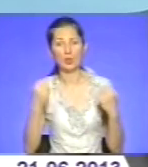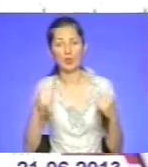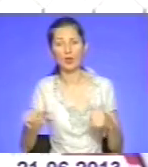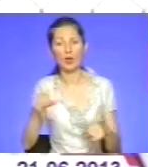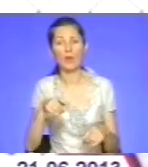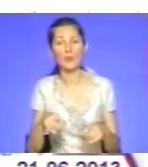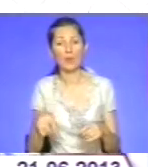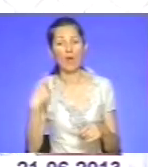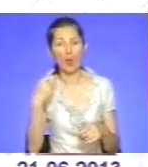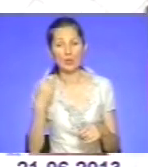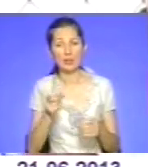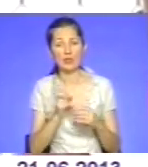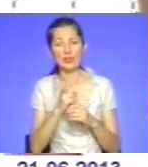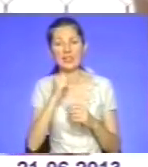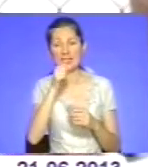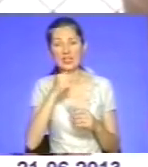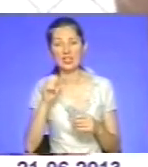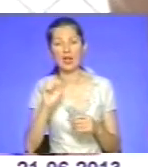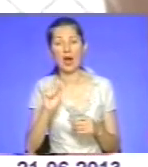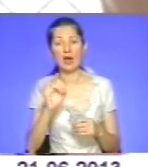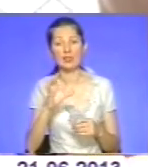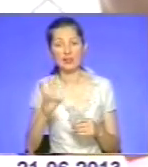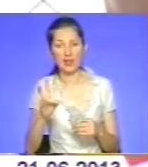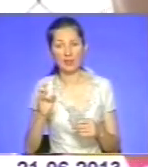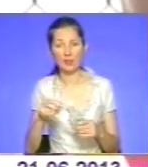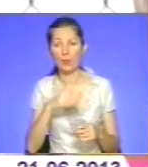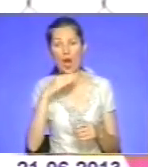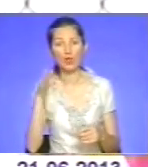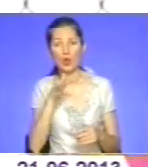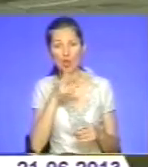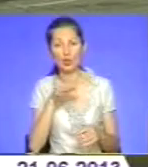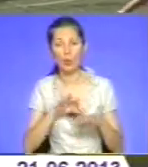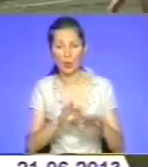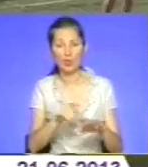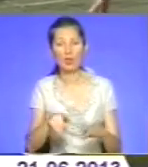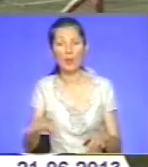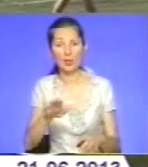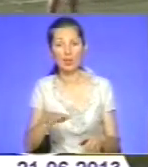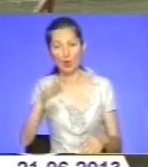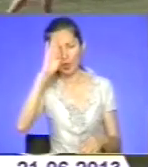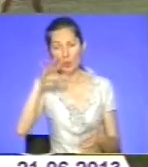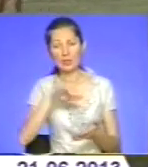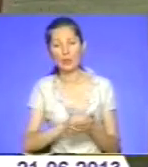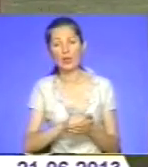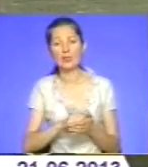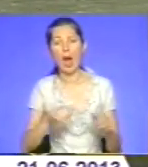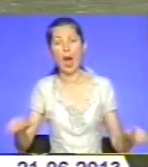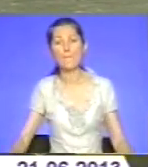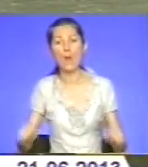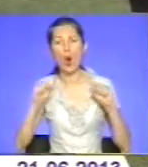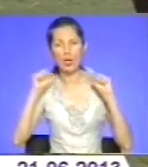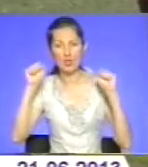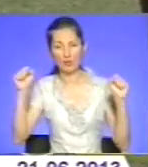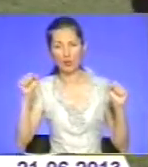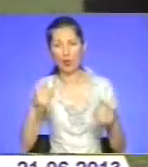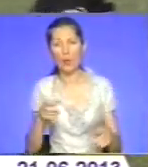області. 12-річний Арсен Петрусяк багато вільного часу проводить на цьому майданчику. Хлопець займається пауерліфтингом, але любить поганяти